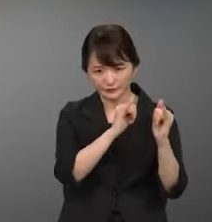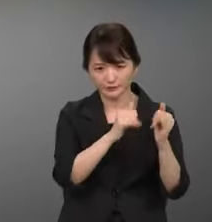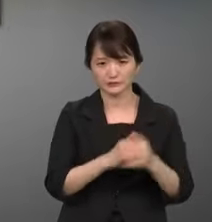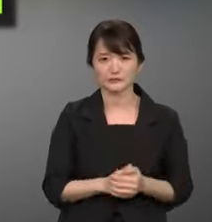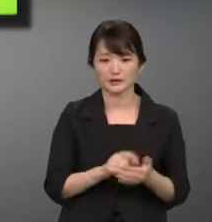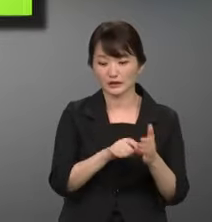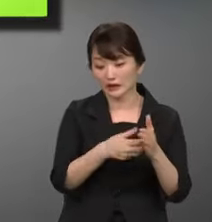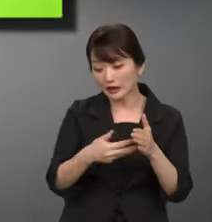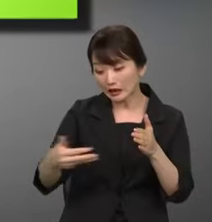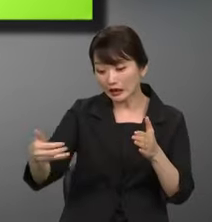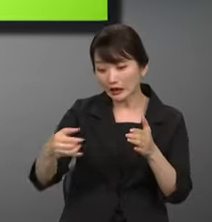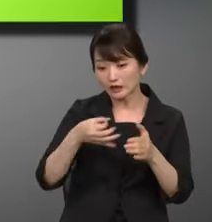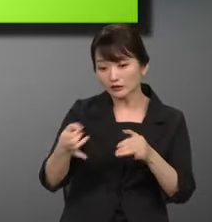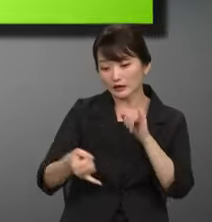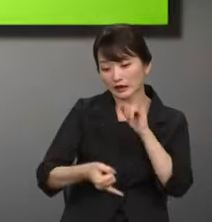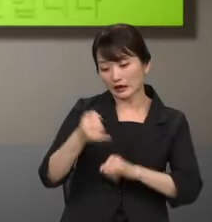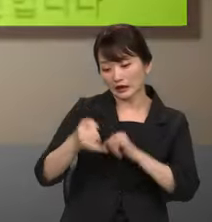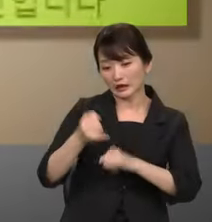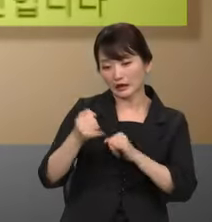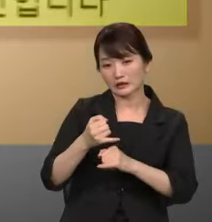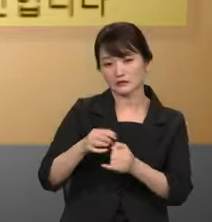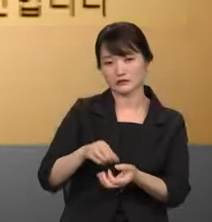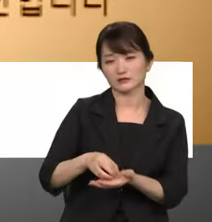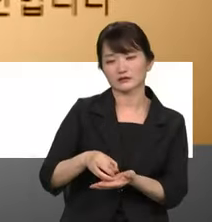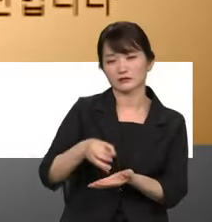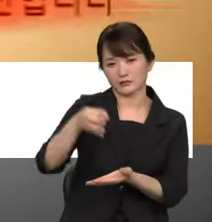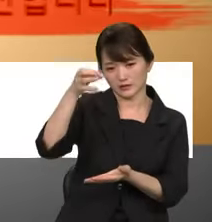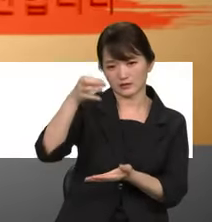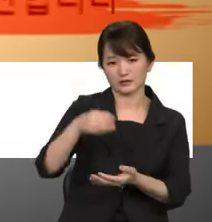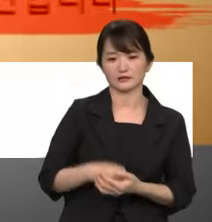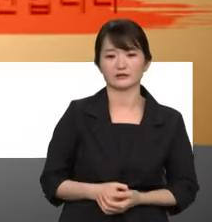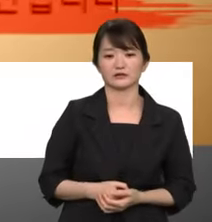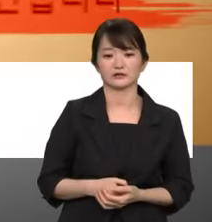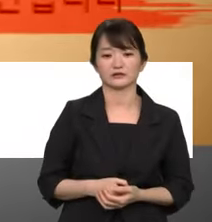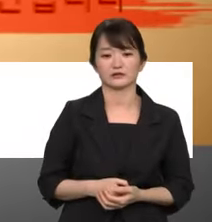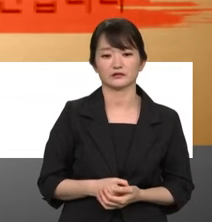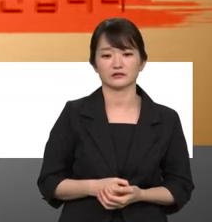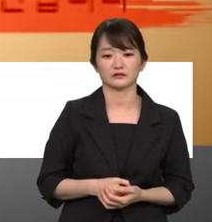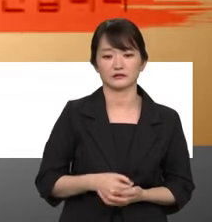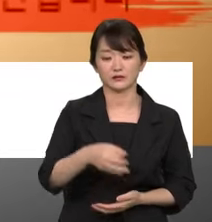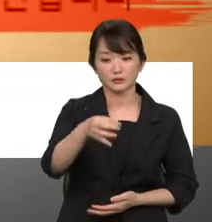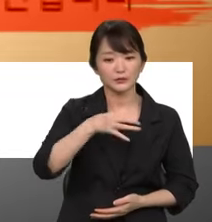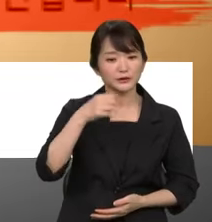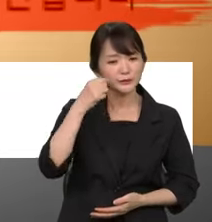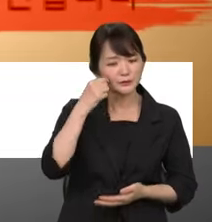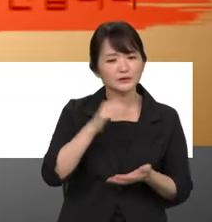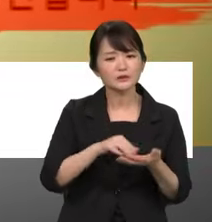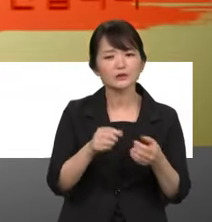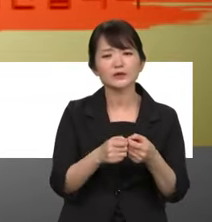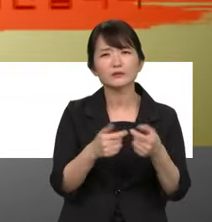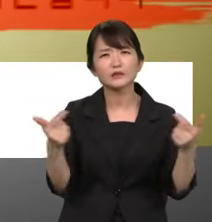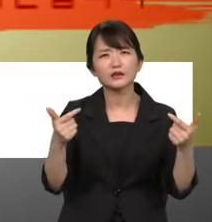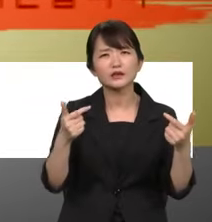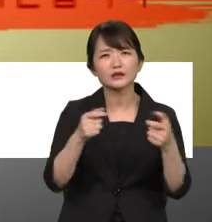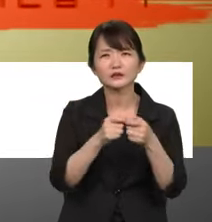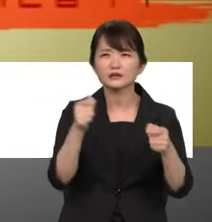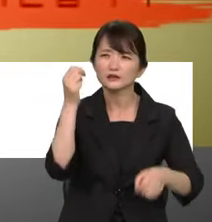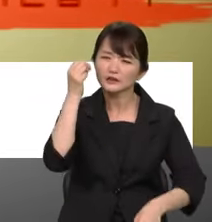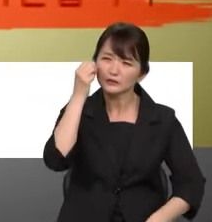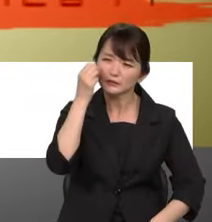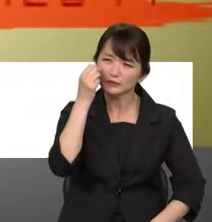미정산 금액은 눈덩이처럼 불어났습니다. 못 받는 판매자들이 기하급수적으로 늘어났어요. 길게는 8개월